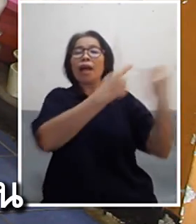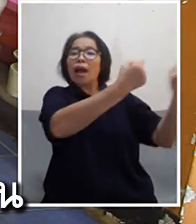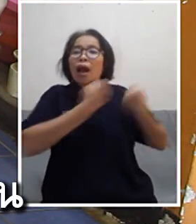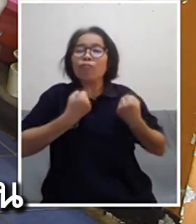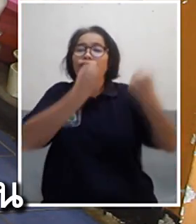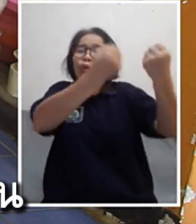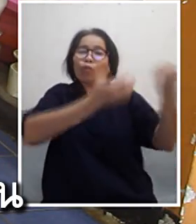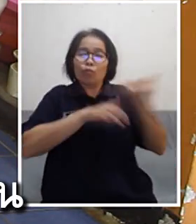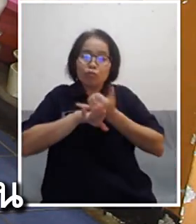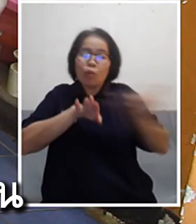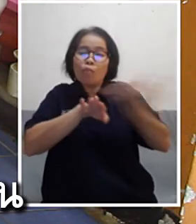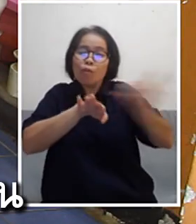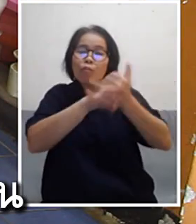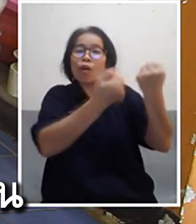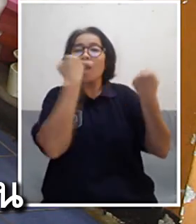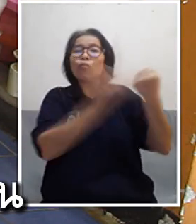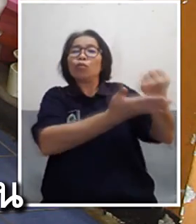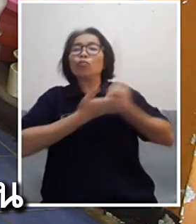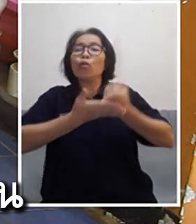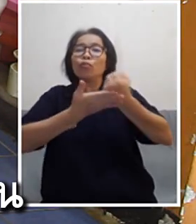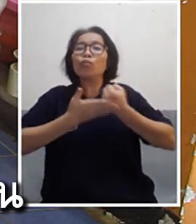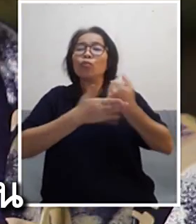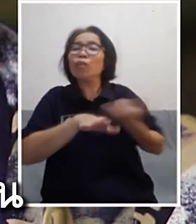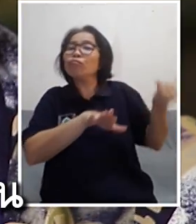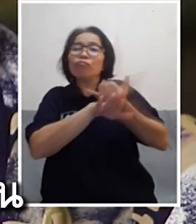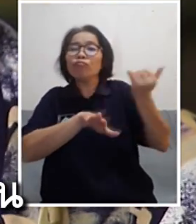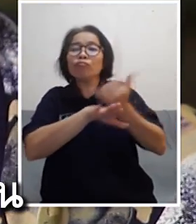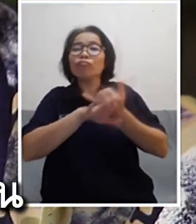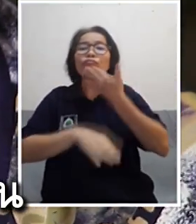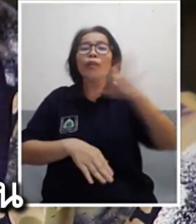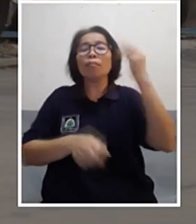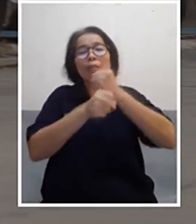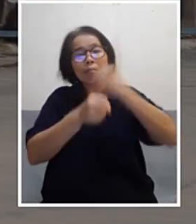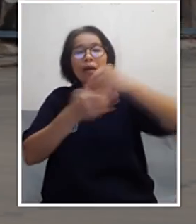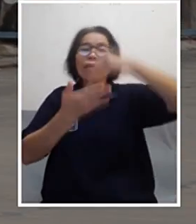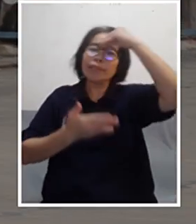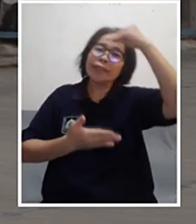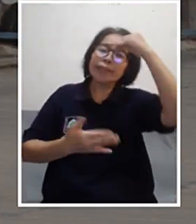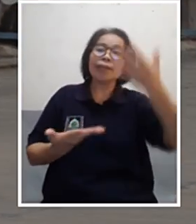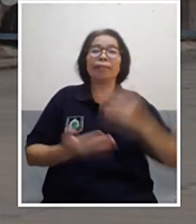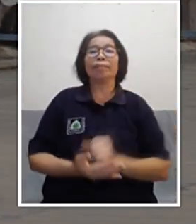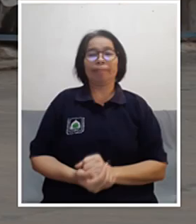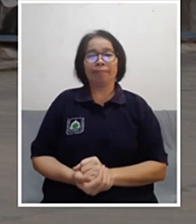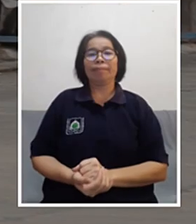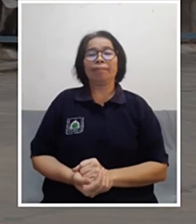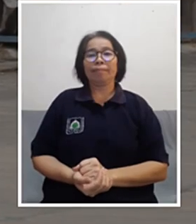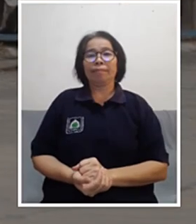ป็นส่งผมเวลาที่จะไปเรียนหรือว่าจะไปทำงานครับ